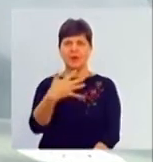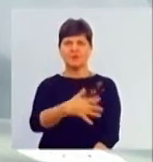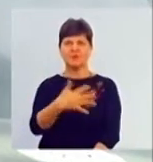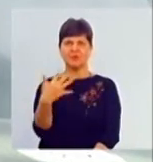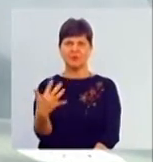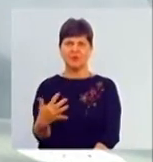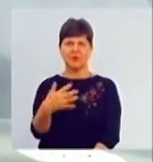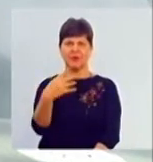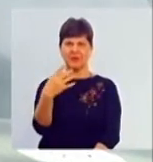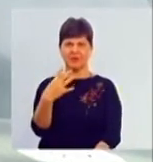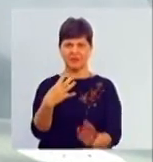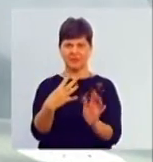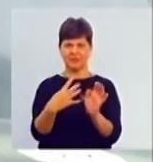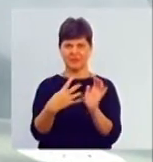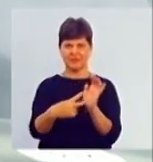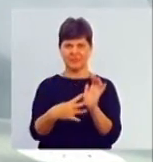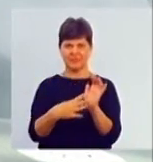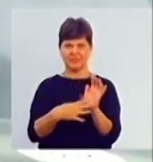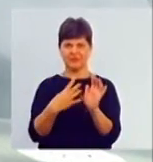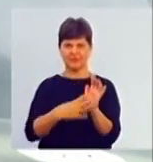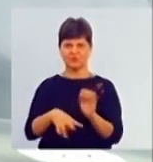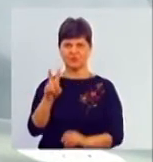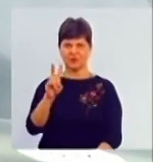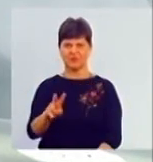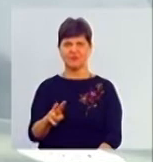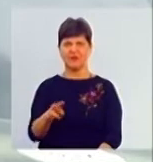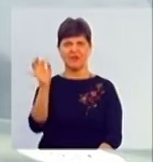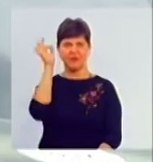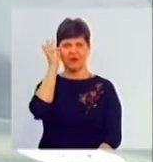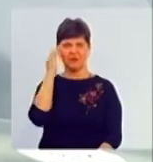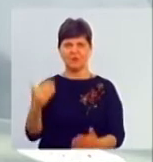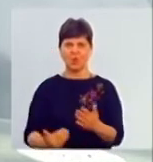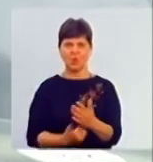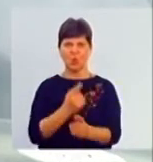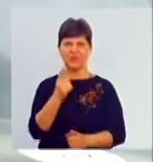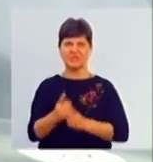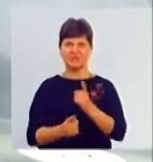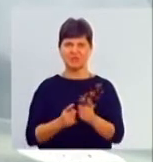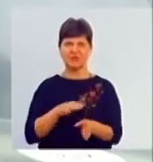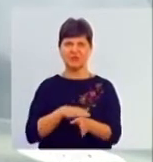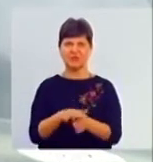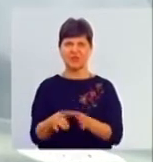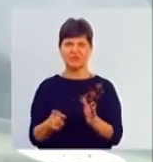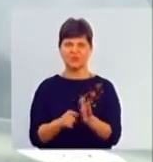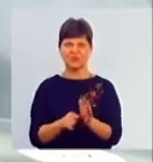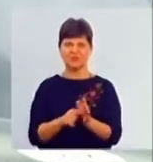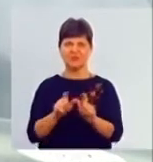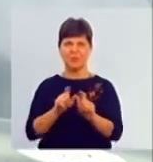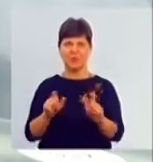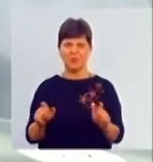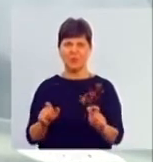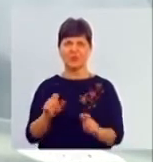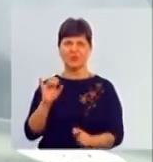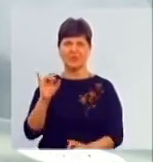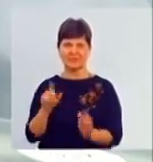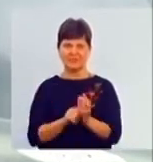55-29-92, номер телефону в студію. Нагадаю, ми говоримо сьогодні про нові зміни, які відбуваються в пенсійному законодавстві з квітня. У нас є запитання від